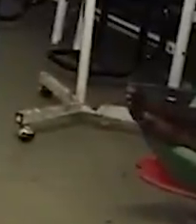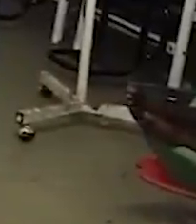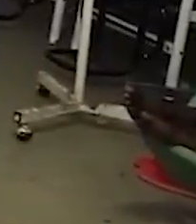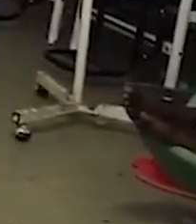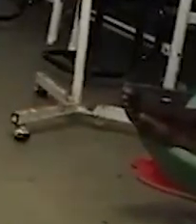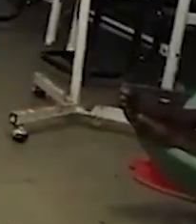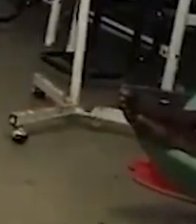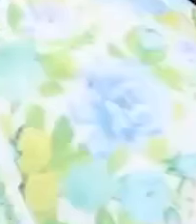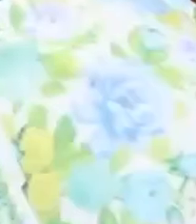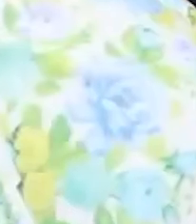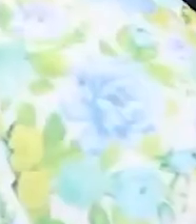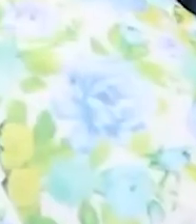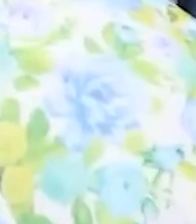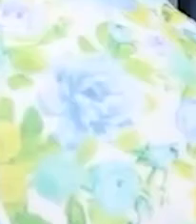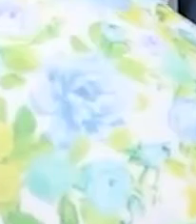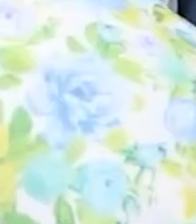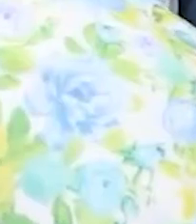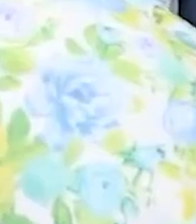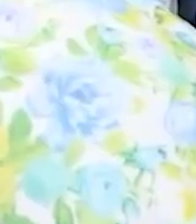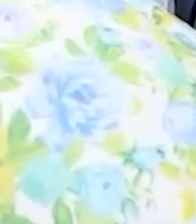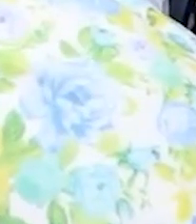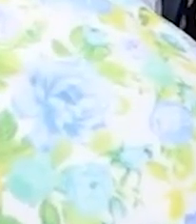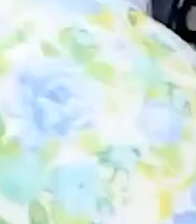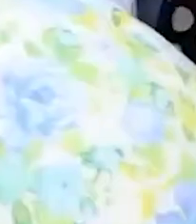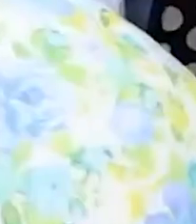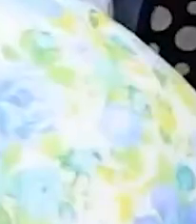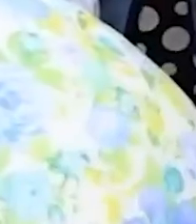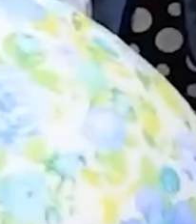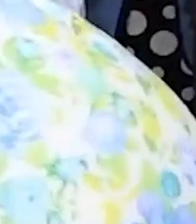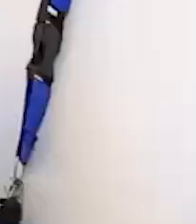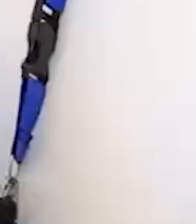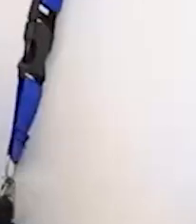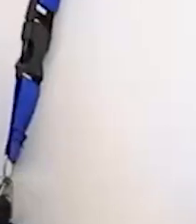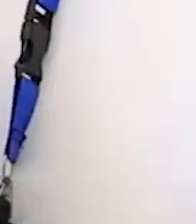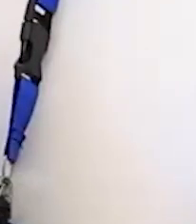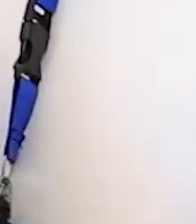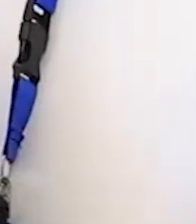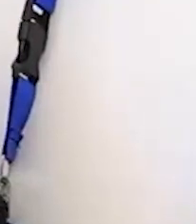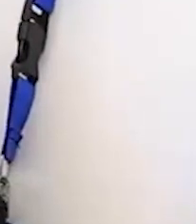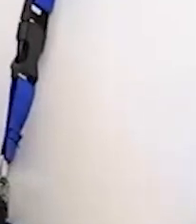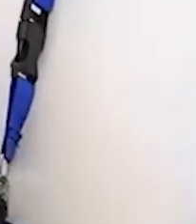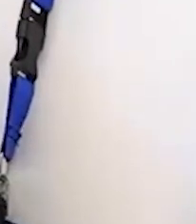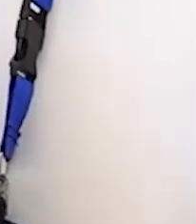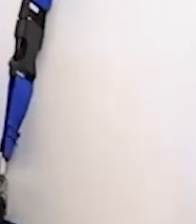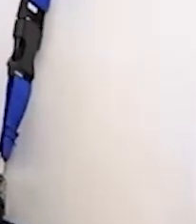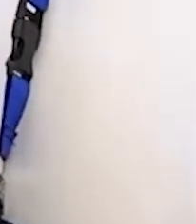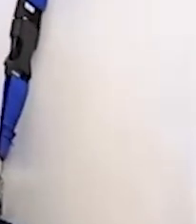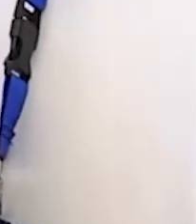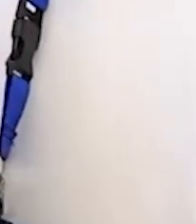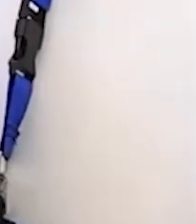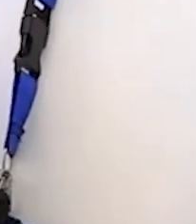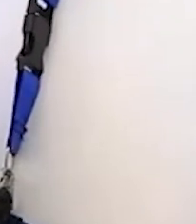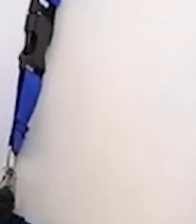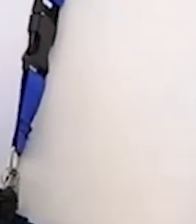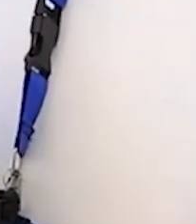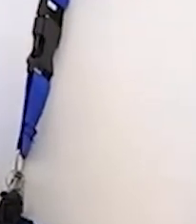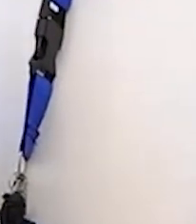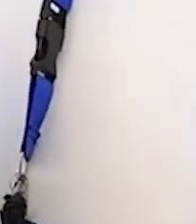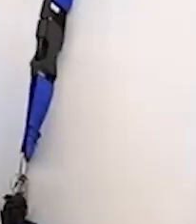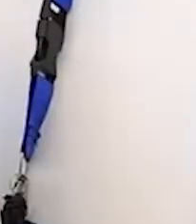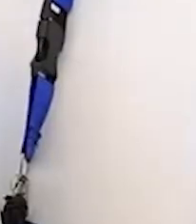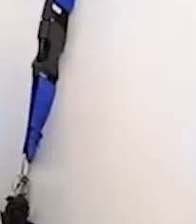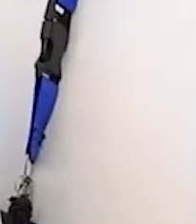oncology, maeneo ambayo yanatibu magonjwa sugu yakiwemo dialysis. Na hii inaashiria wazi kwamba kama serikali we are committed kuhakikisha